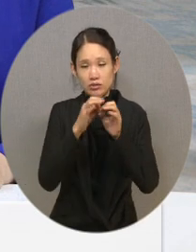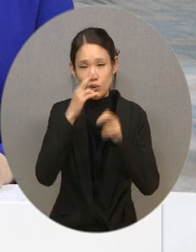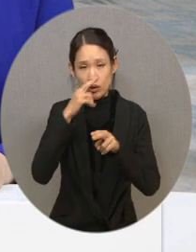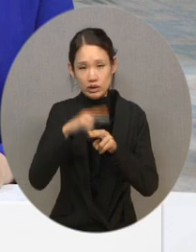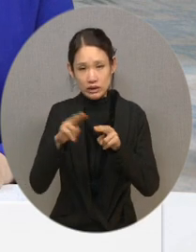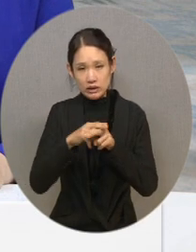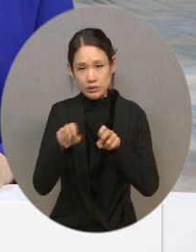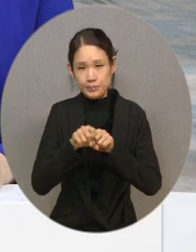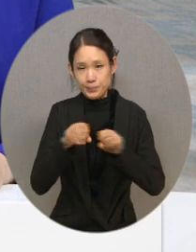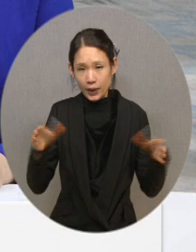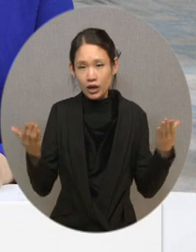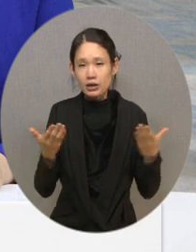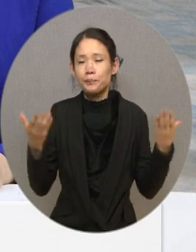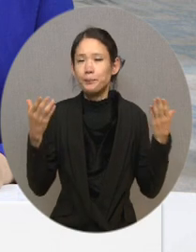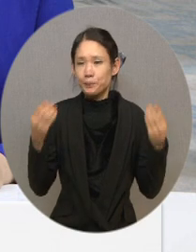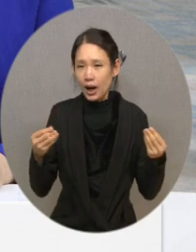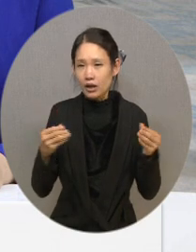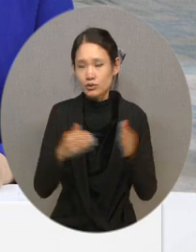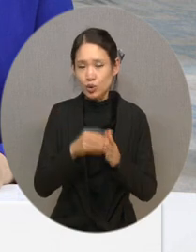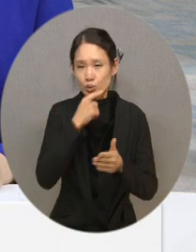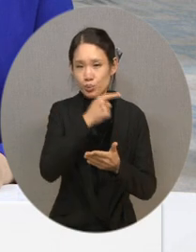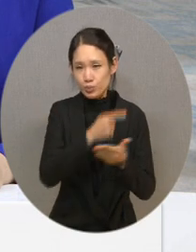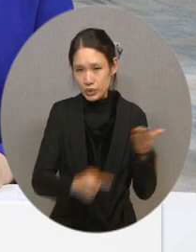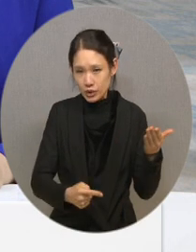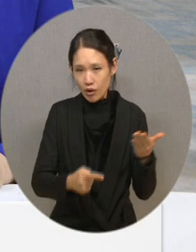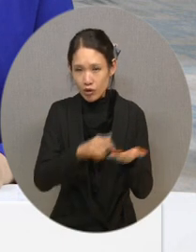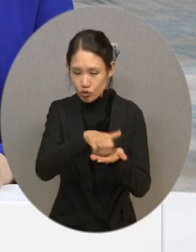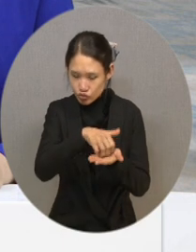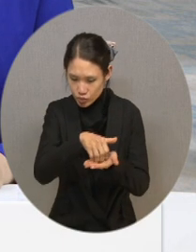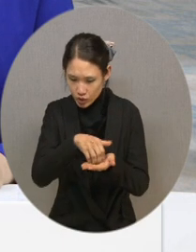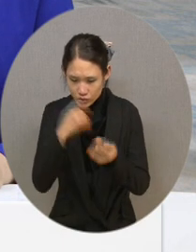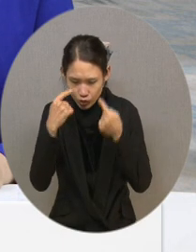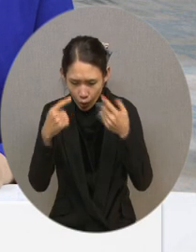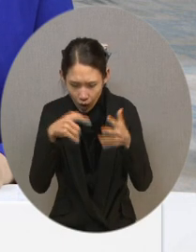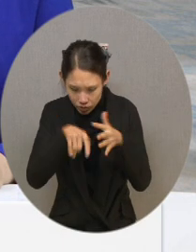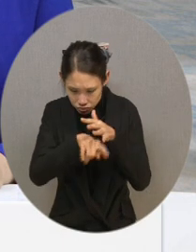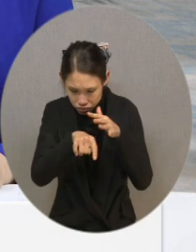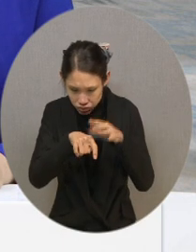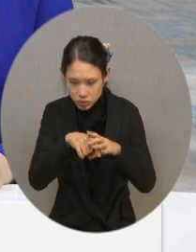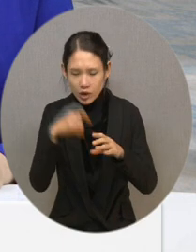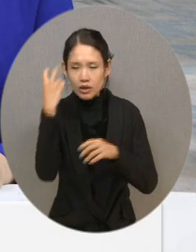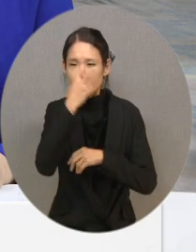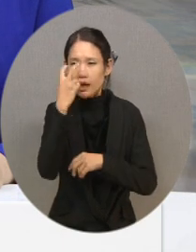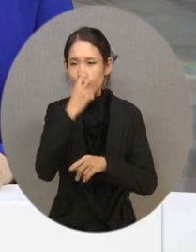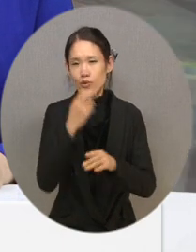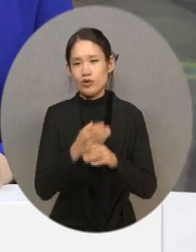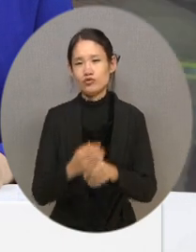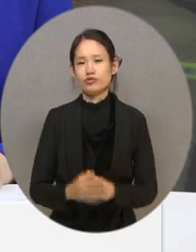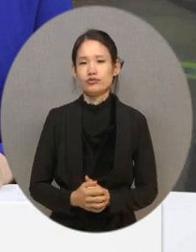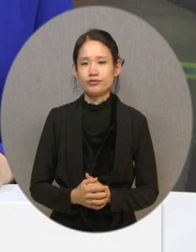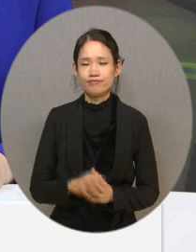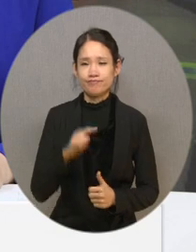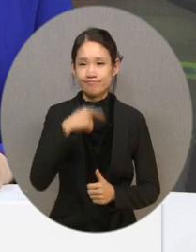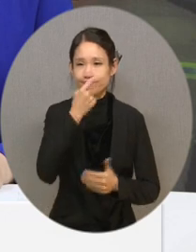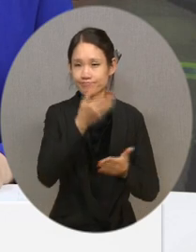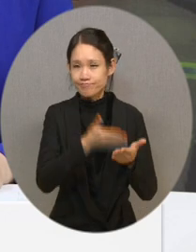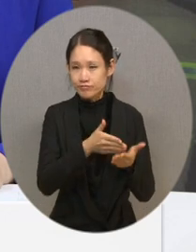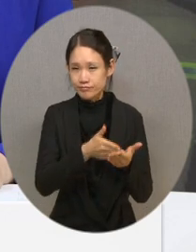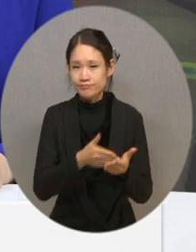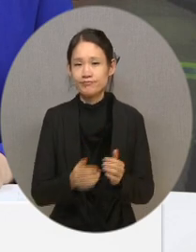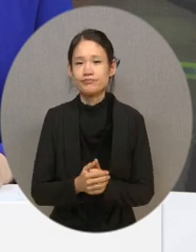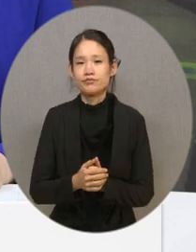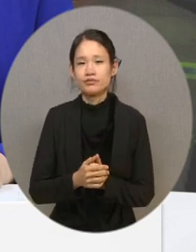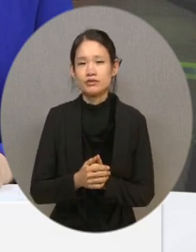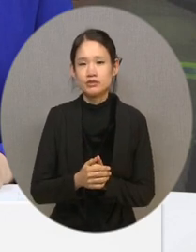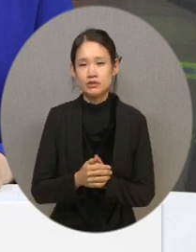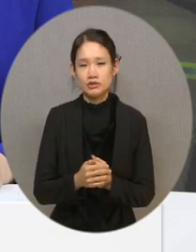작업을 마쳤고 피해 규모와 정확한 유출 경위를 조사 중입니다. 다음 소식입니다. 지난